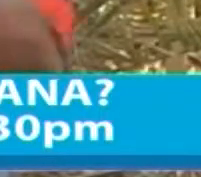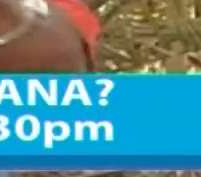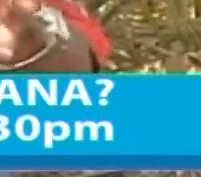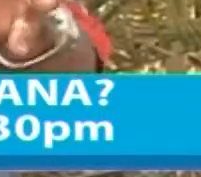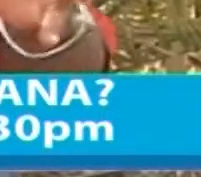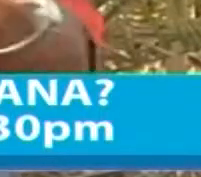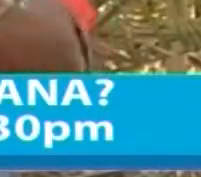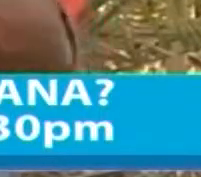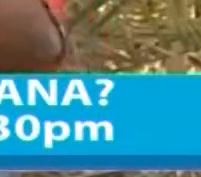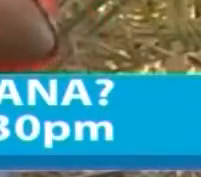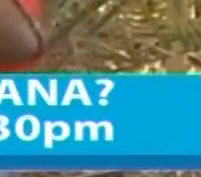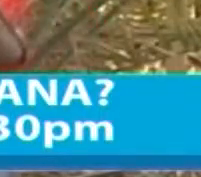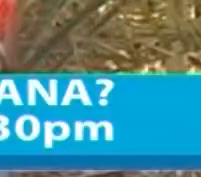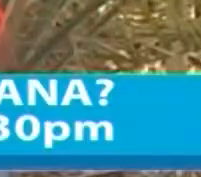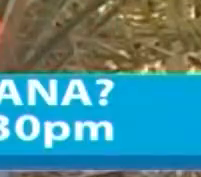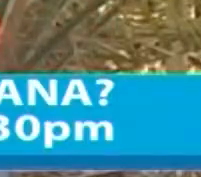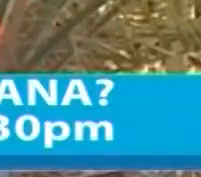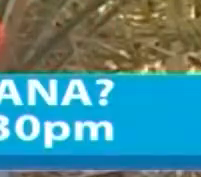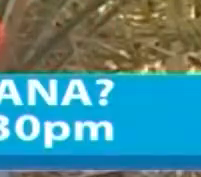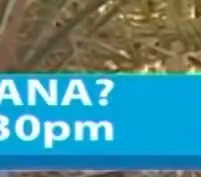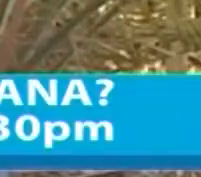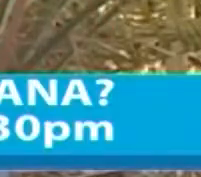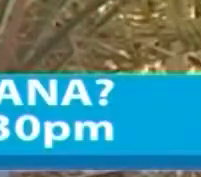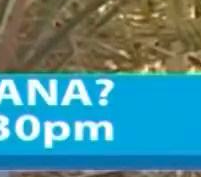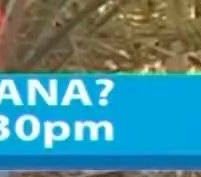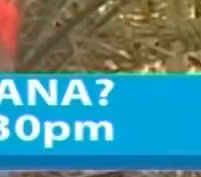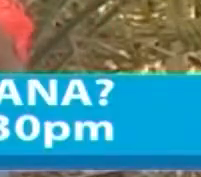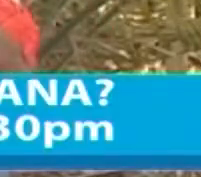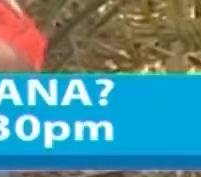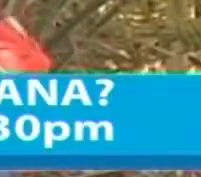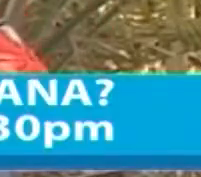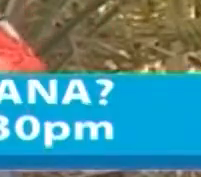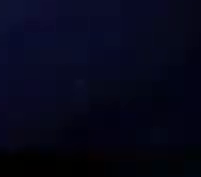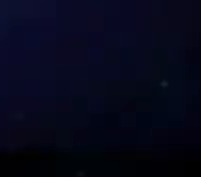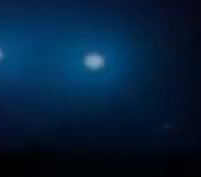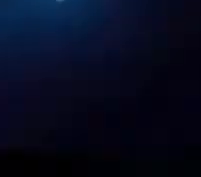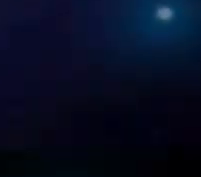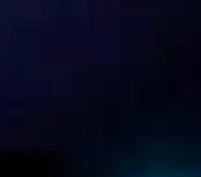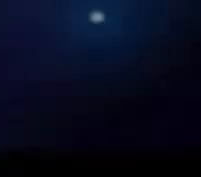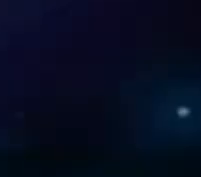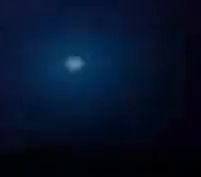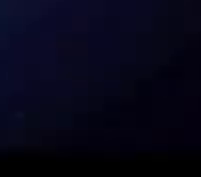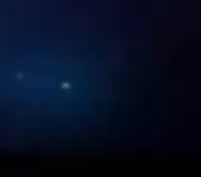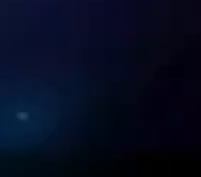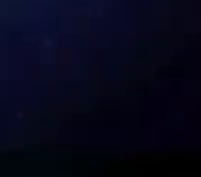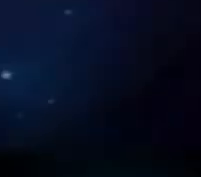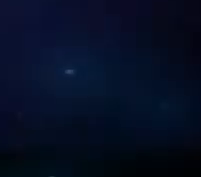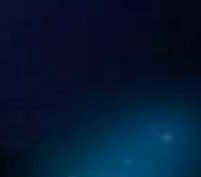na kusikiliza maneno ya watu wanavyozungumza kwa simu, ni ungwana?